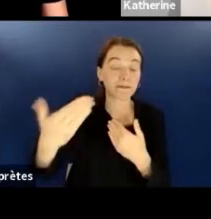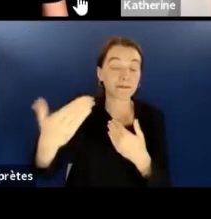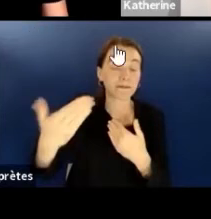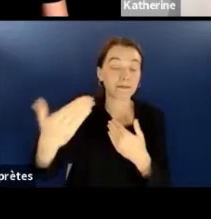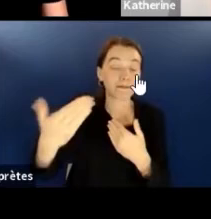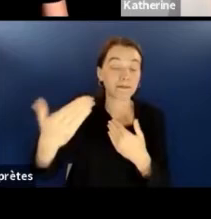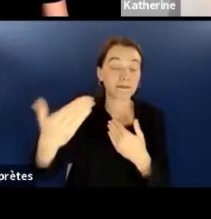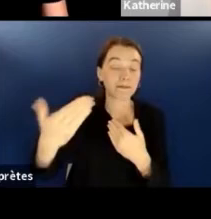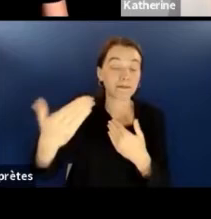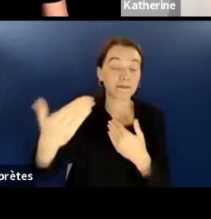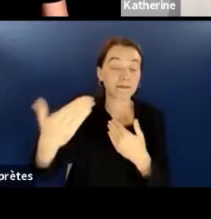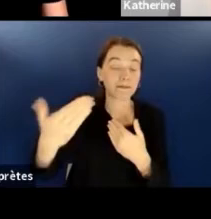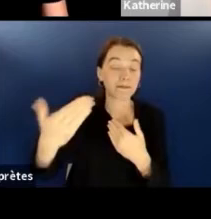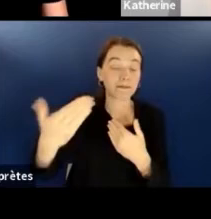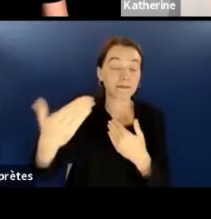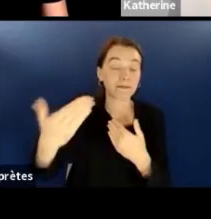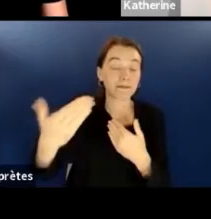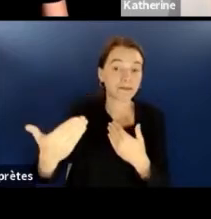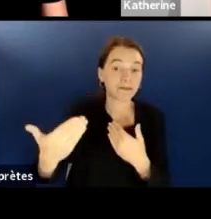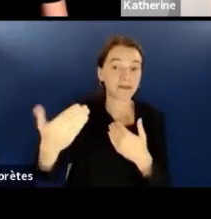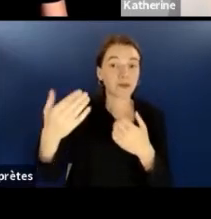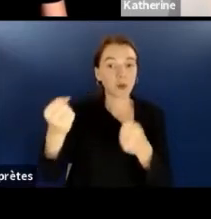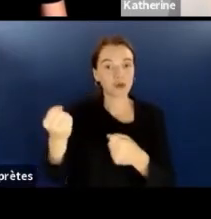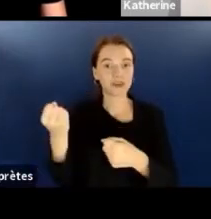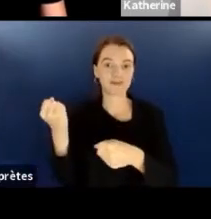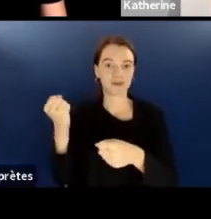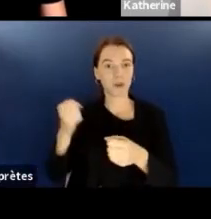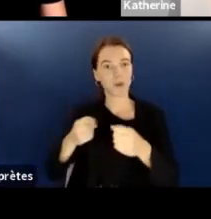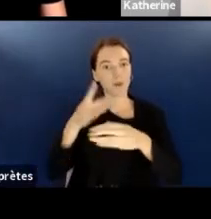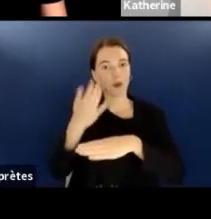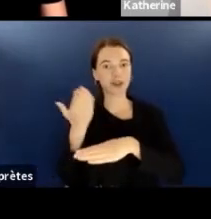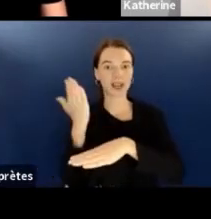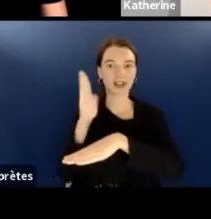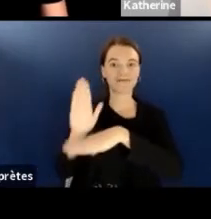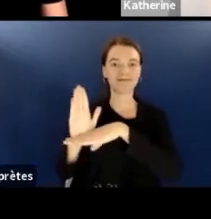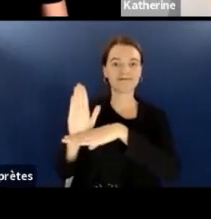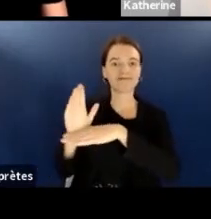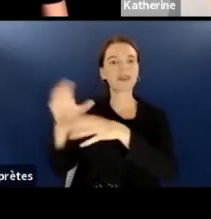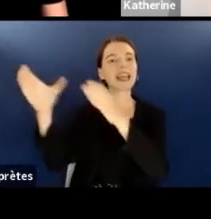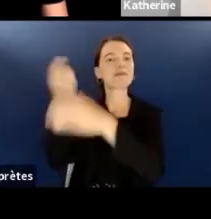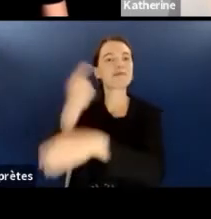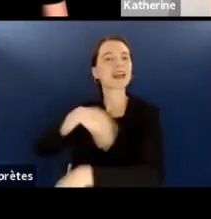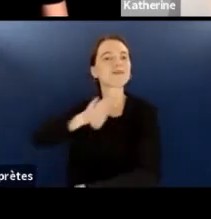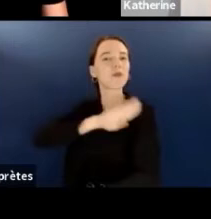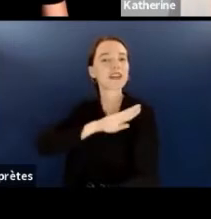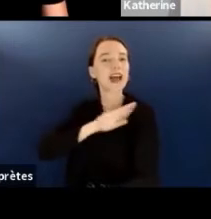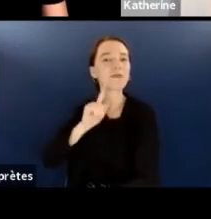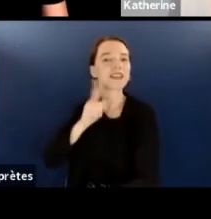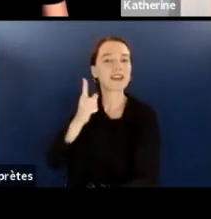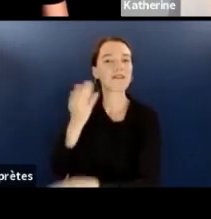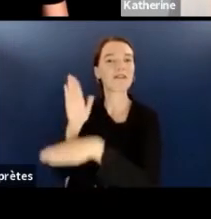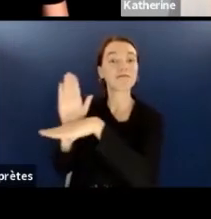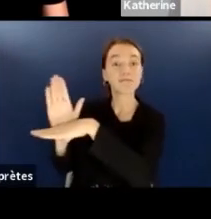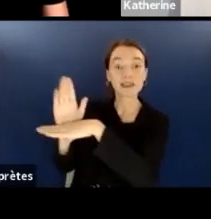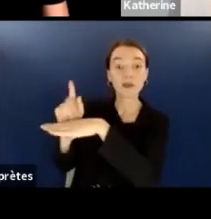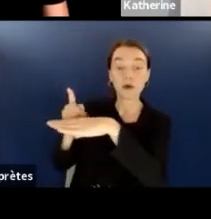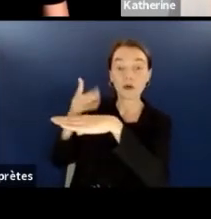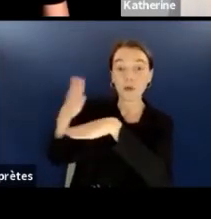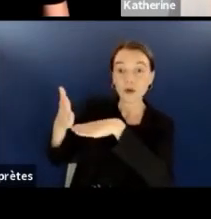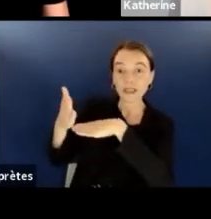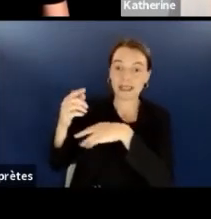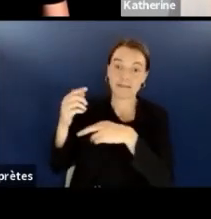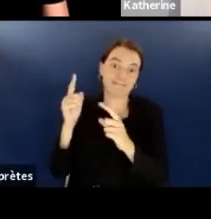Et là, du coup, on a 2 interprètes et ce monsieur, je sais pas c'est qui. Nos responsables et ainsi, éventuellement, on espère pouvoir continuer le